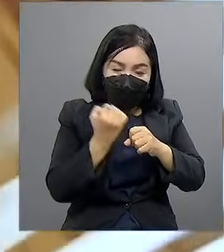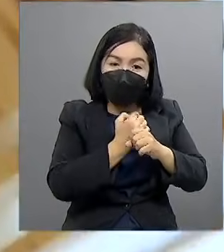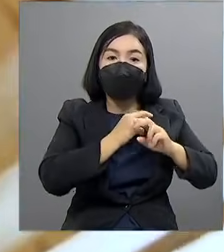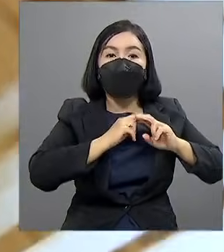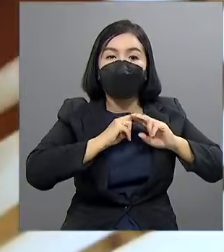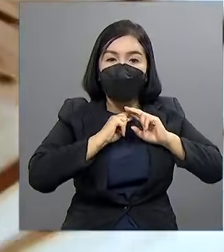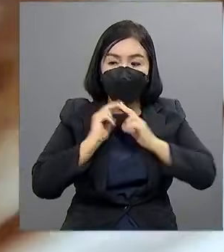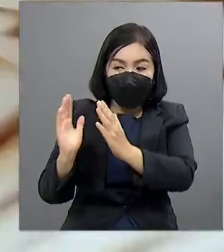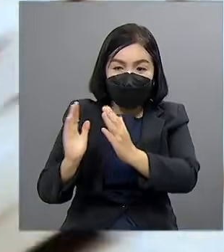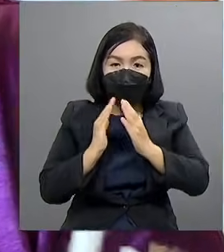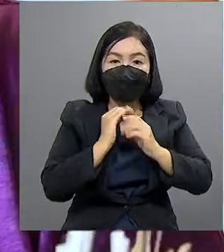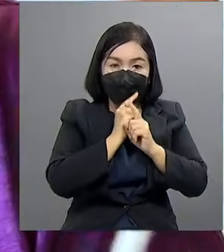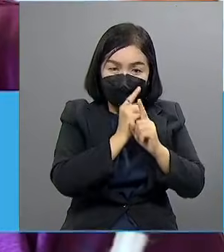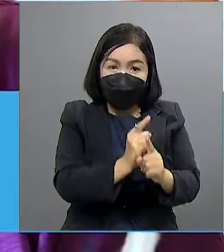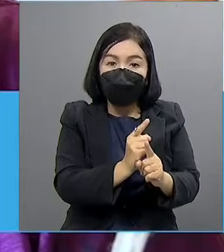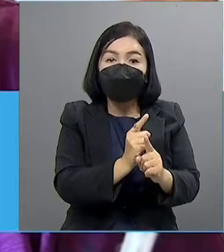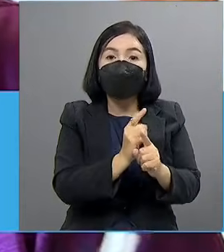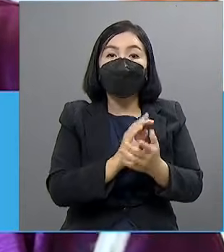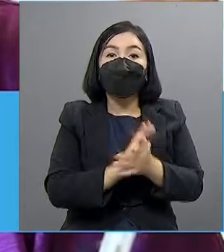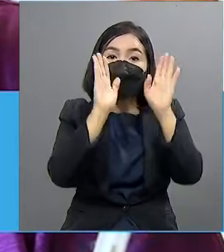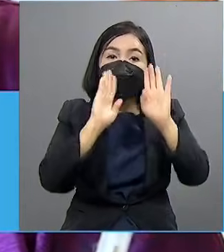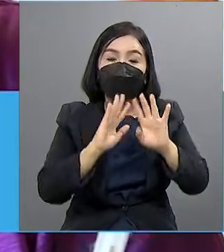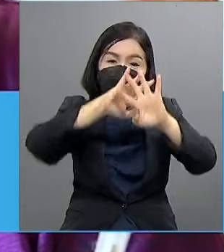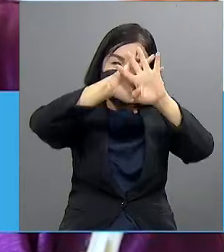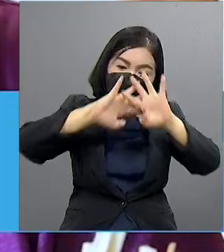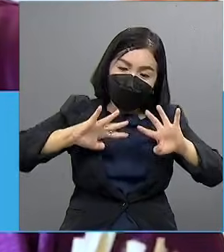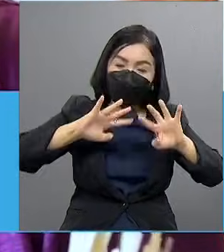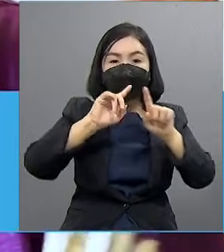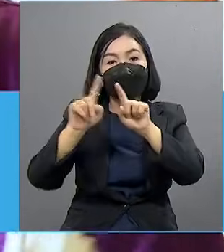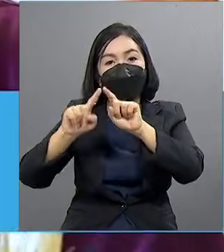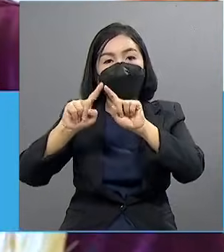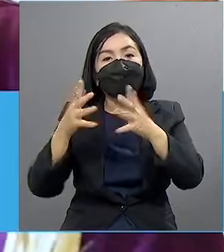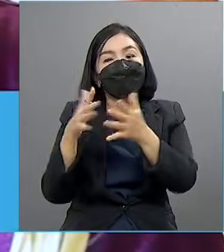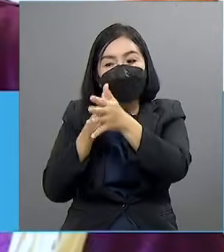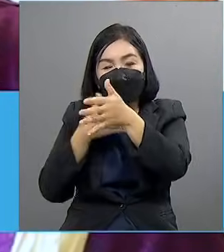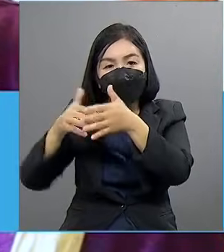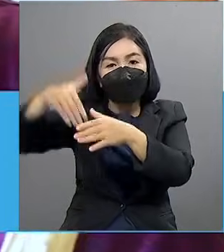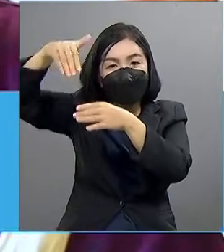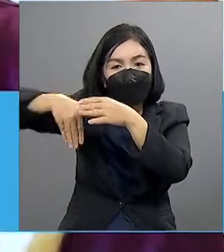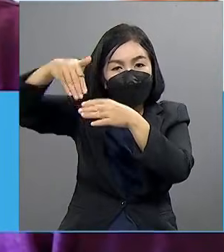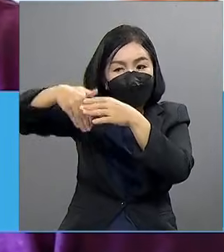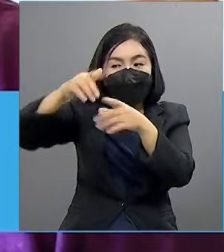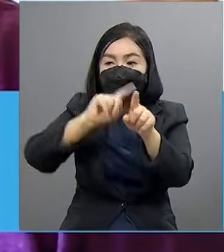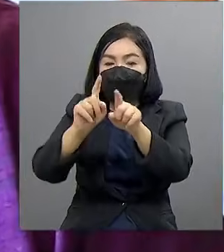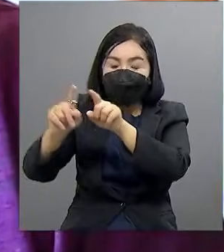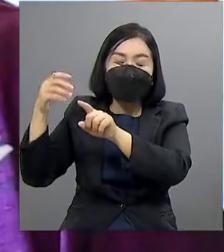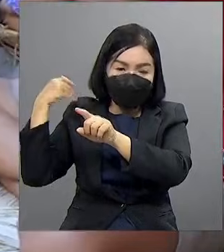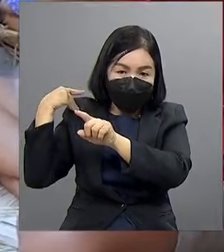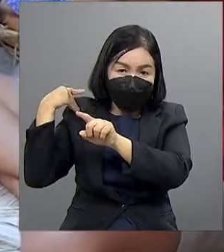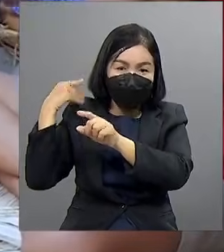ถ้าแบบว่าเพิ่นทำหลายเฮ็ดหลายเนาะล้วนหลายมียอมสิยอมไหมแล้วก็คงเขาจะมาดูแล้วก็แล้ววันนี้ก็มาพิจ